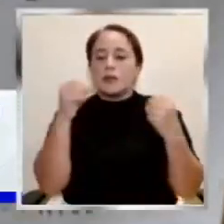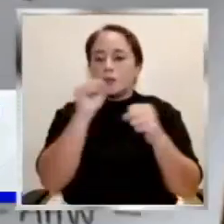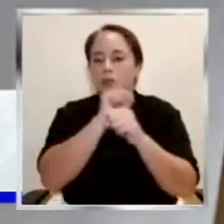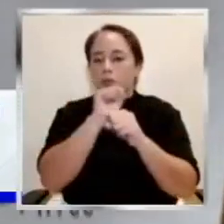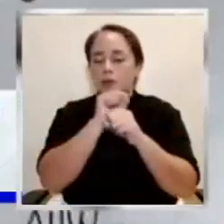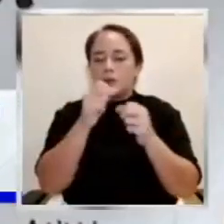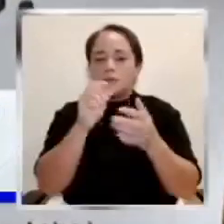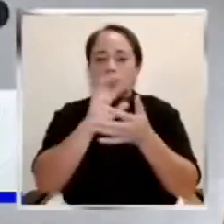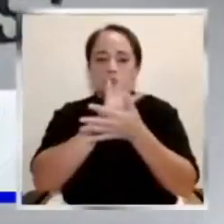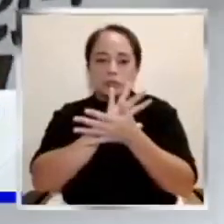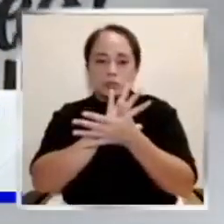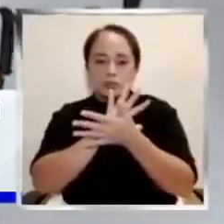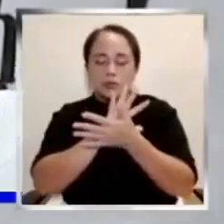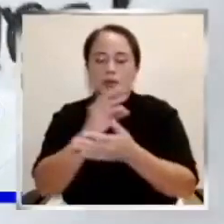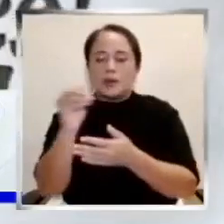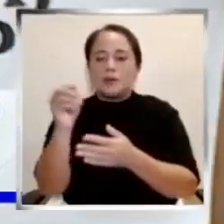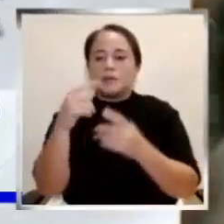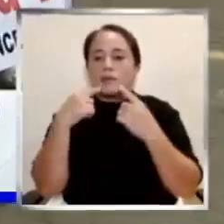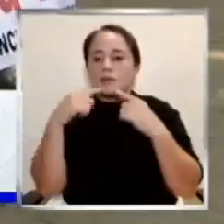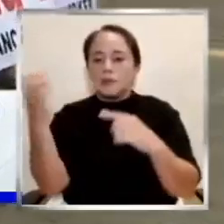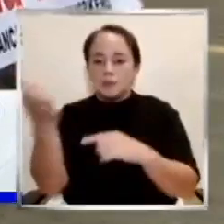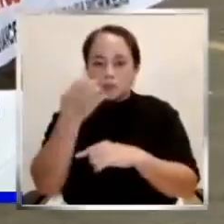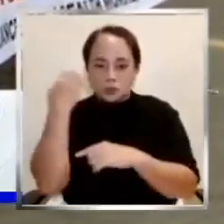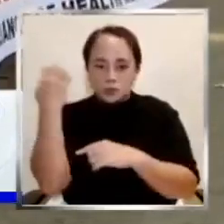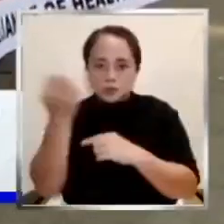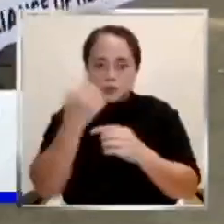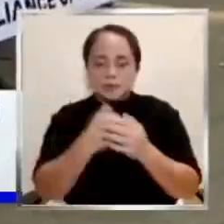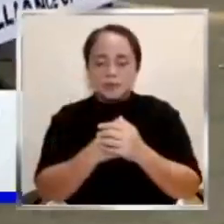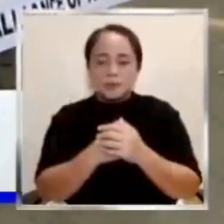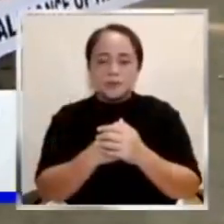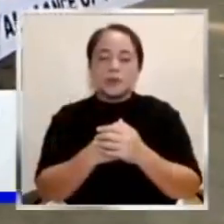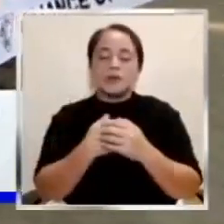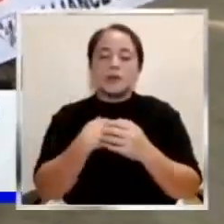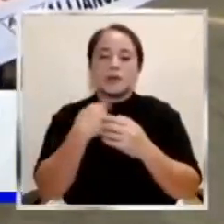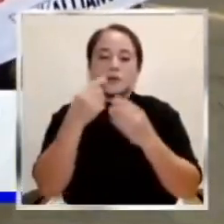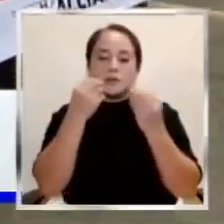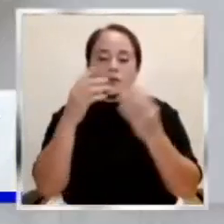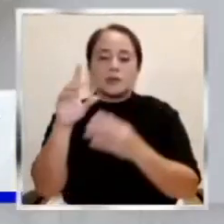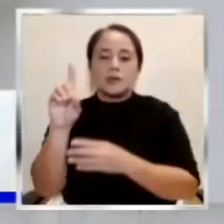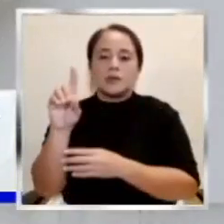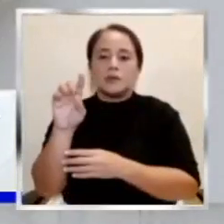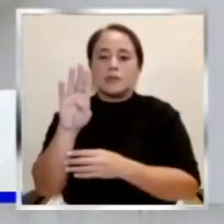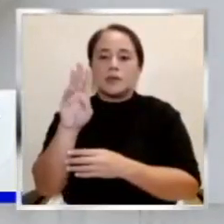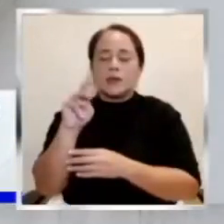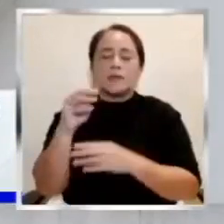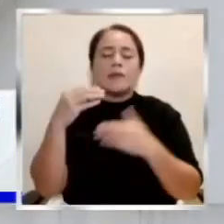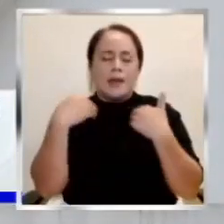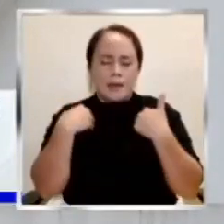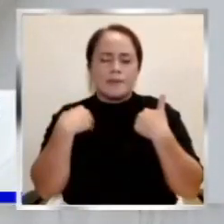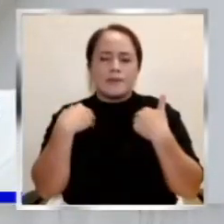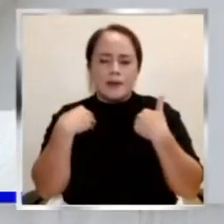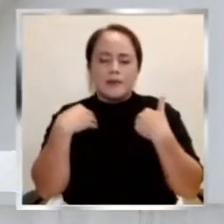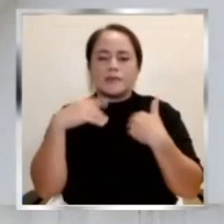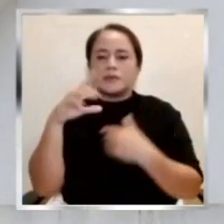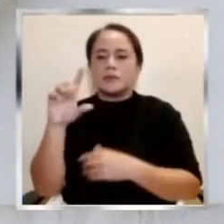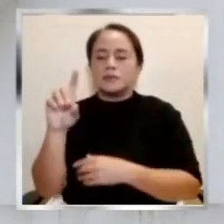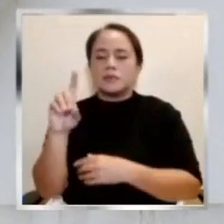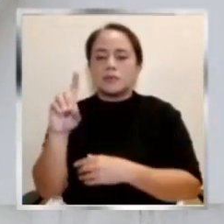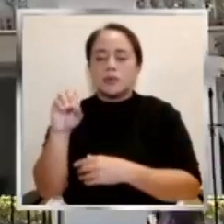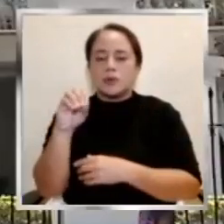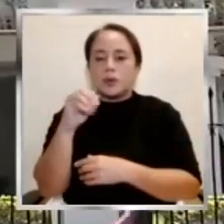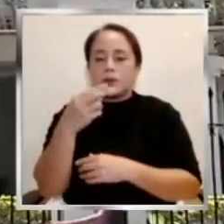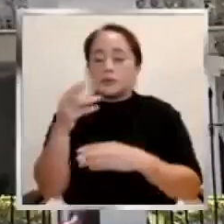ng pandemya at public emergencies. Nauna nang sinabi ng DBM na naglabas na sila sa DOH ng